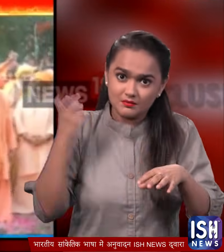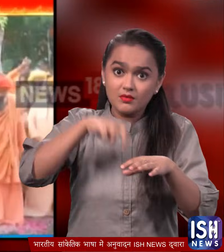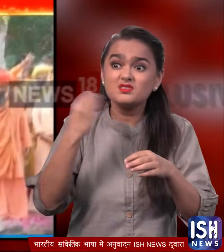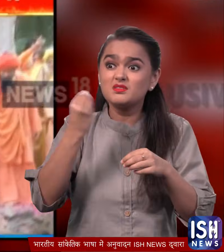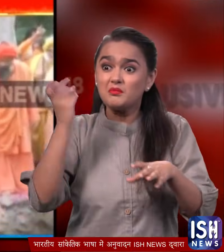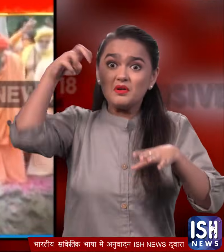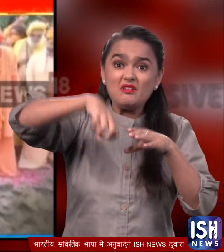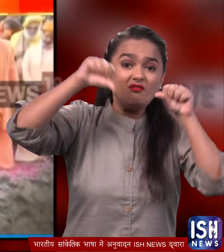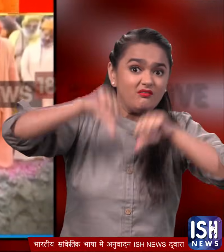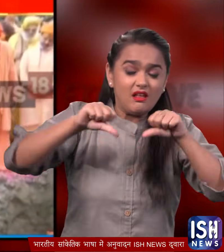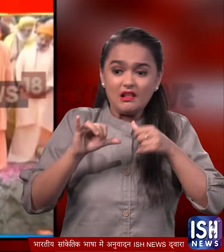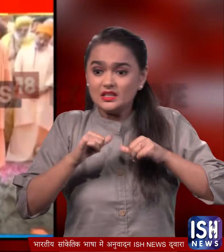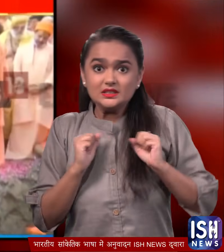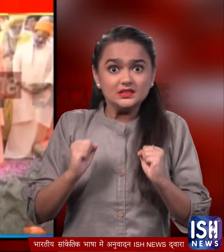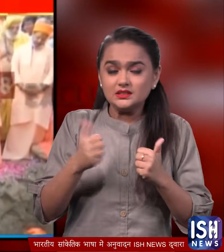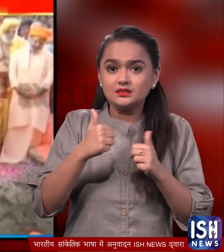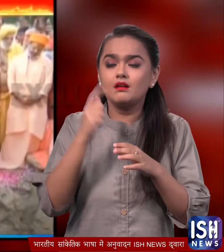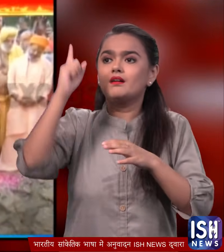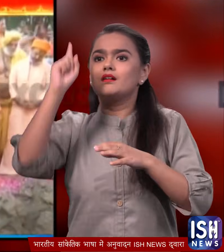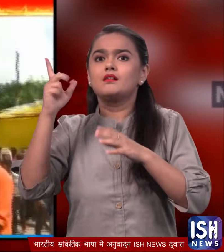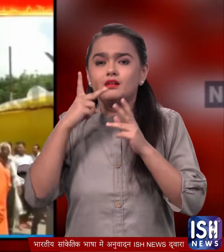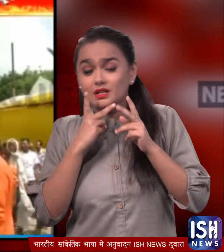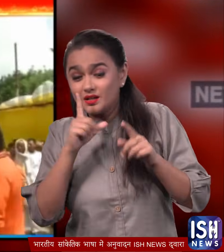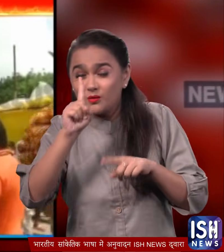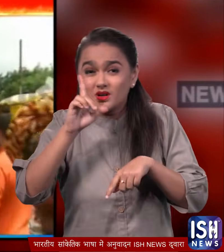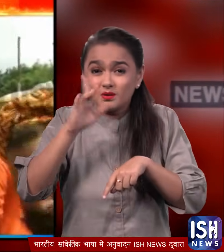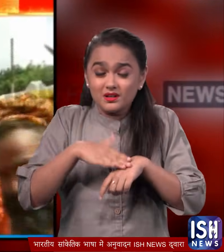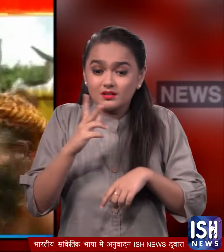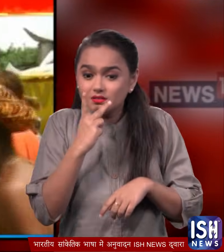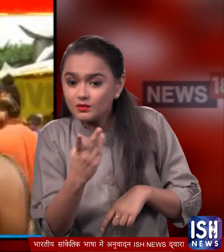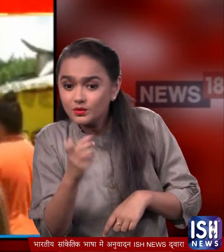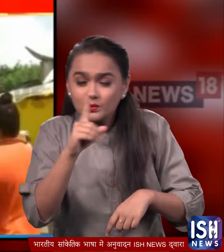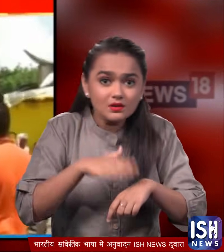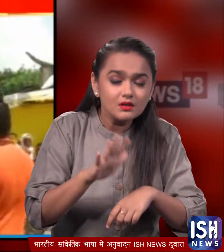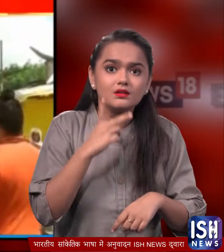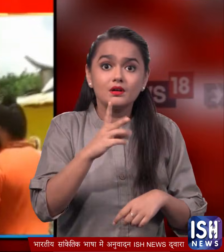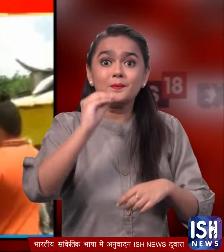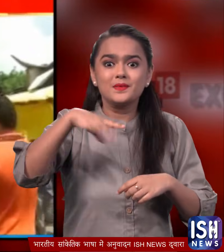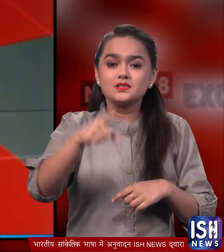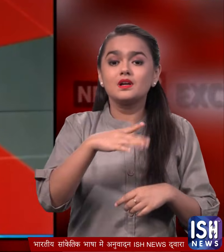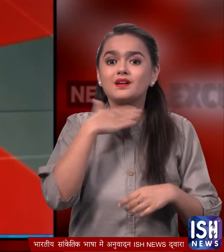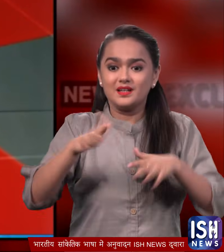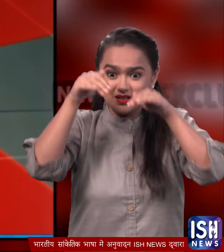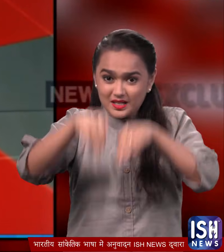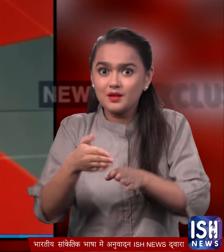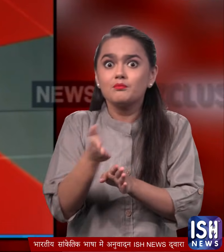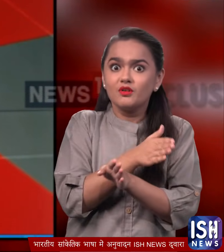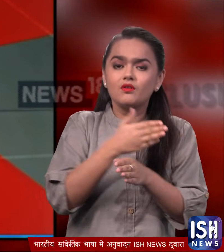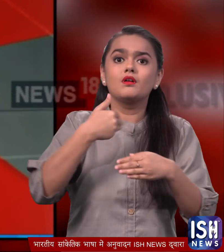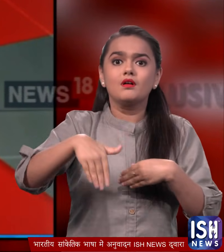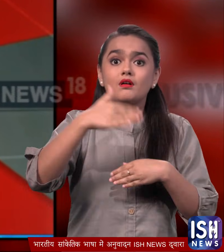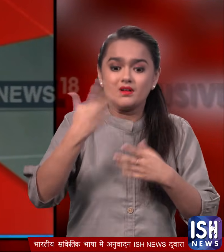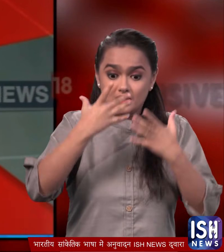उन्होंने ऊपर से ही नरेंद्र गिरी की एक झलक पाने की कोशिश की। इससे पहले उनकी अंतिम यात्रा भी निकली और उनके पार्थिव शरीर